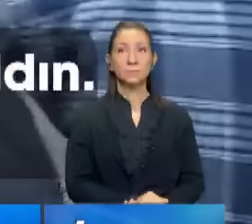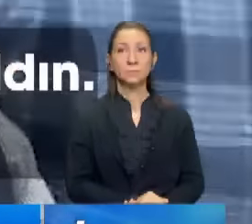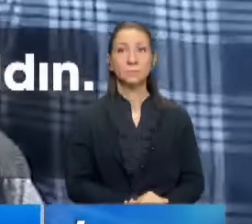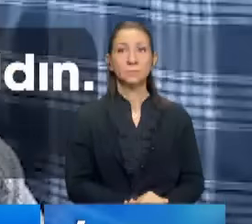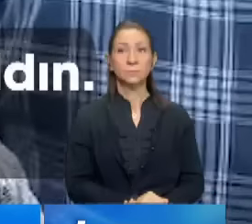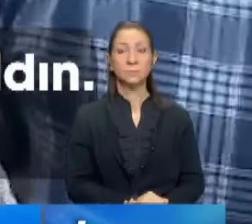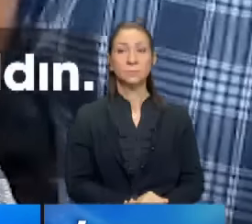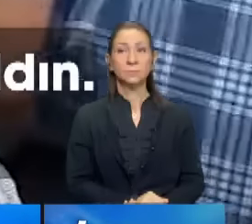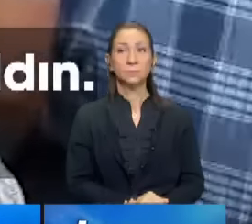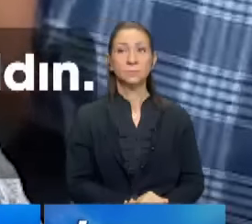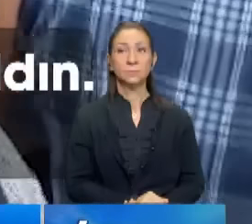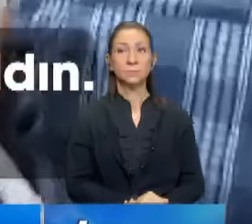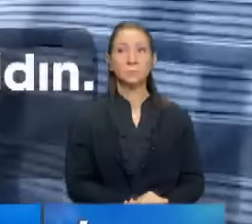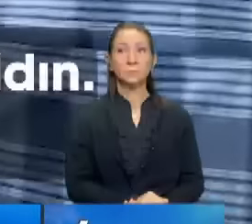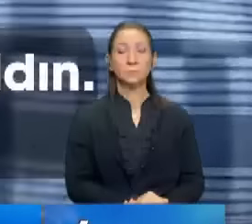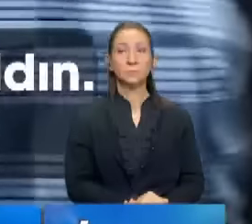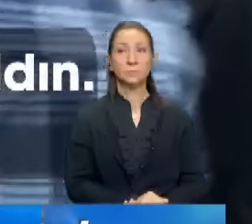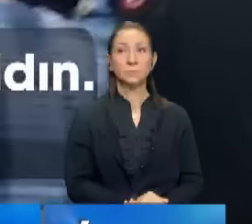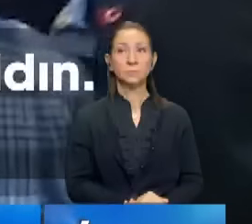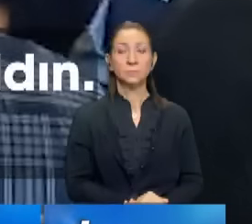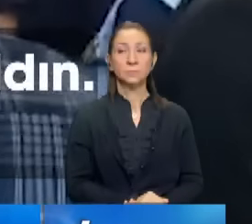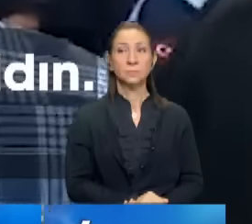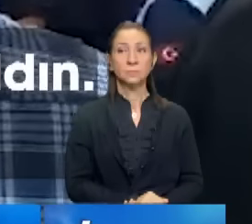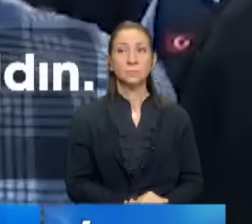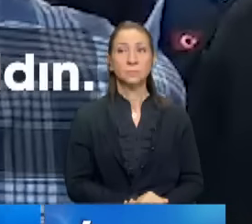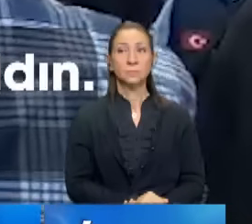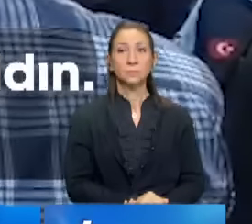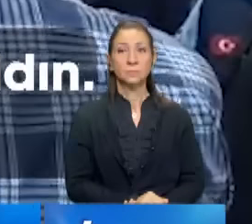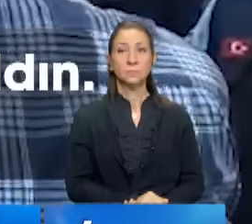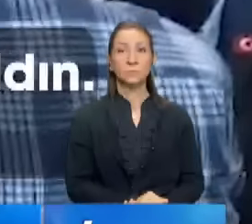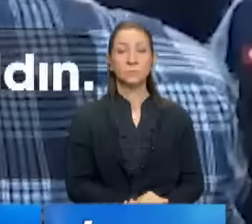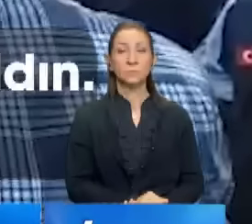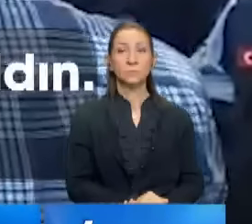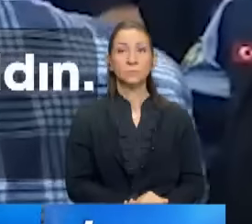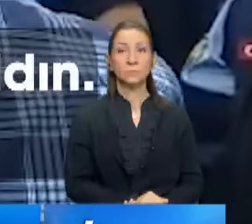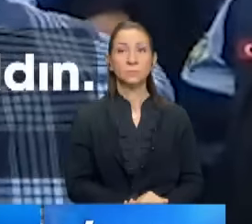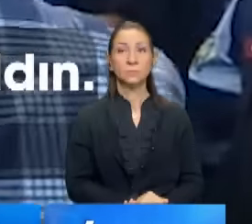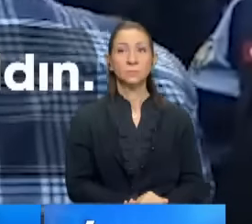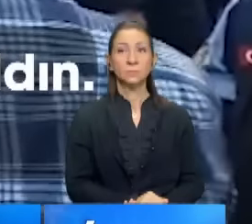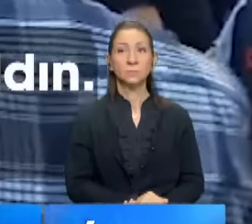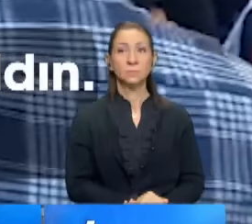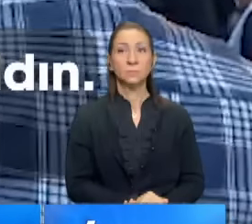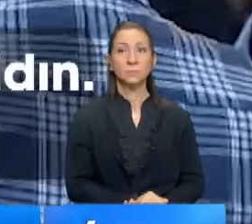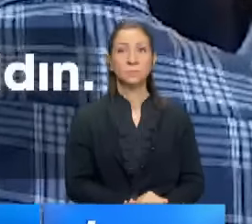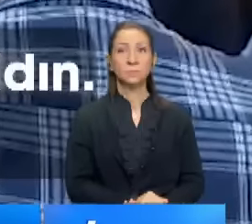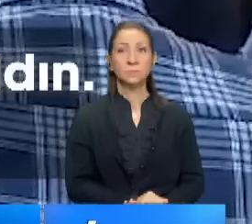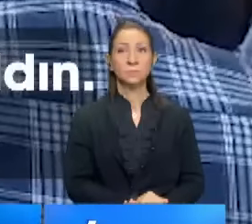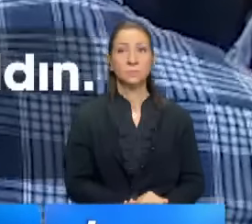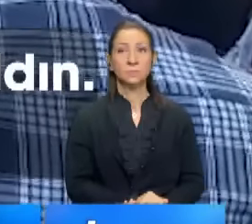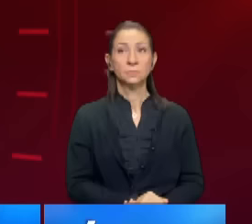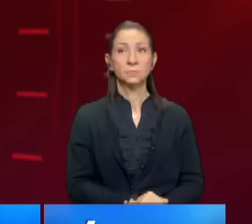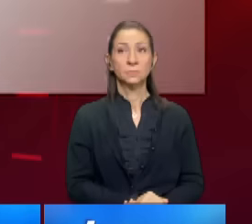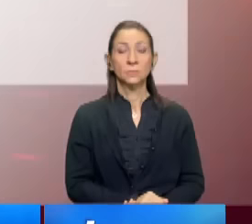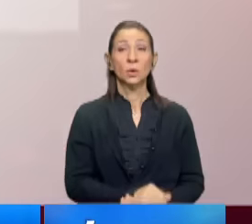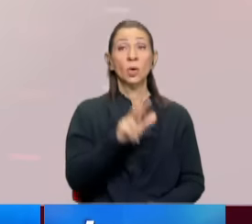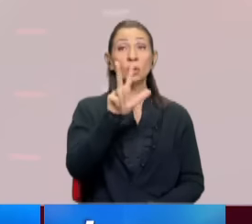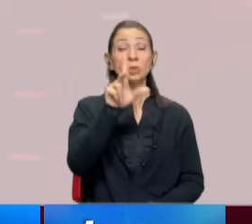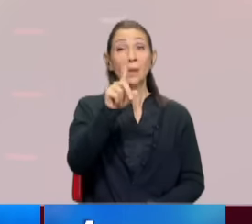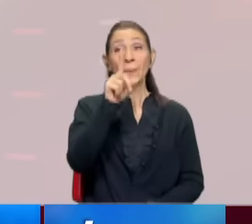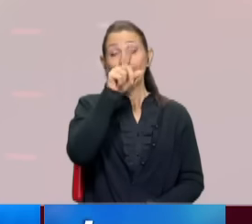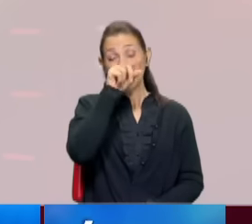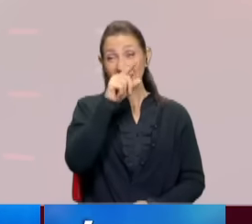Çünkü neden biliyor musun? Bütün AK Partileri CHP'nin üzerine saldı. Şu an CHP'de AK Parti birbirine girdi. 31